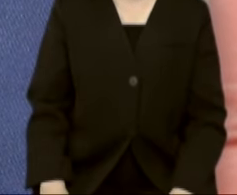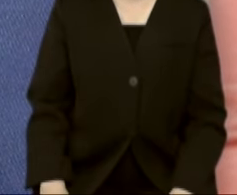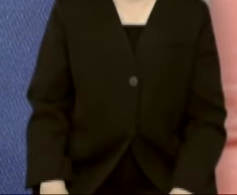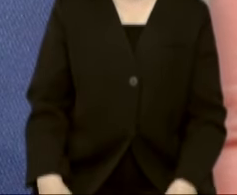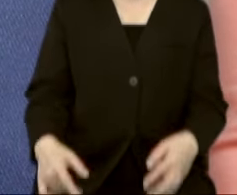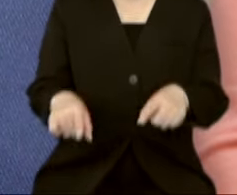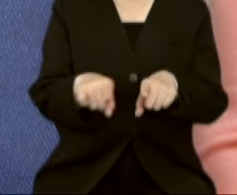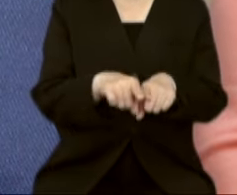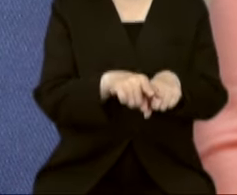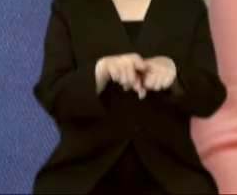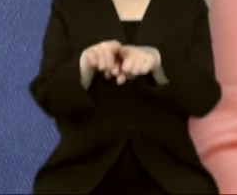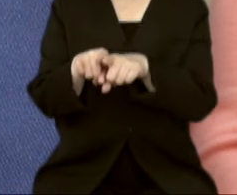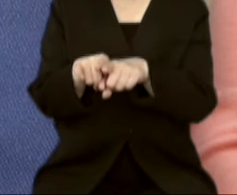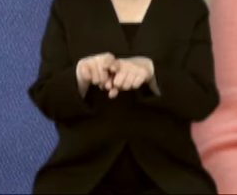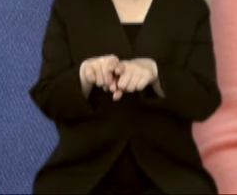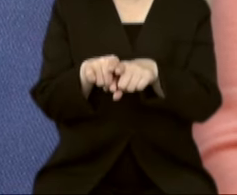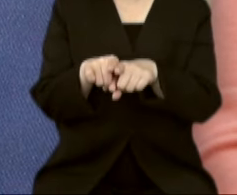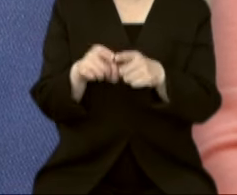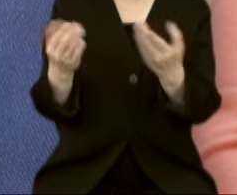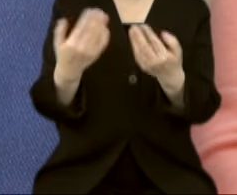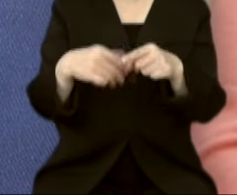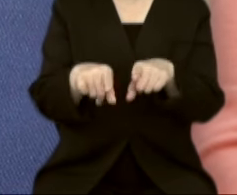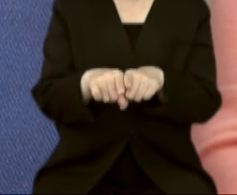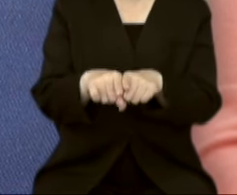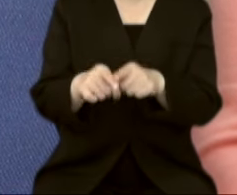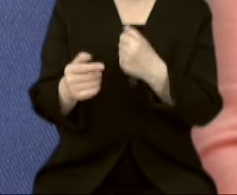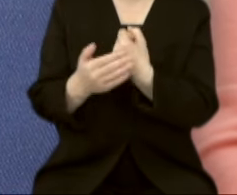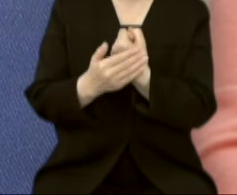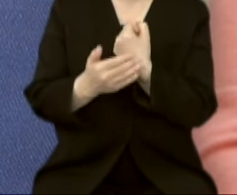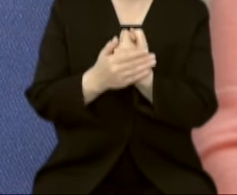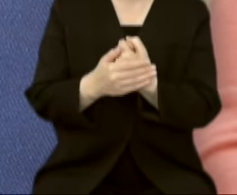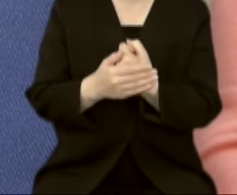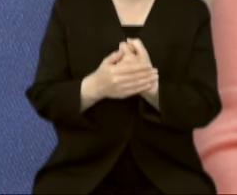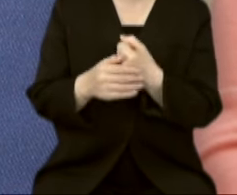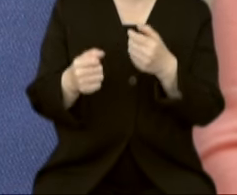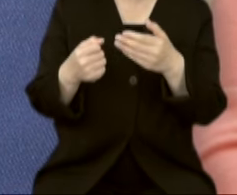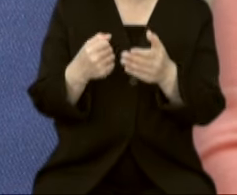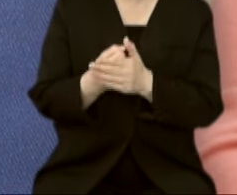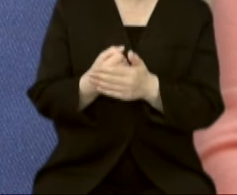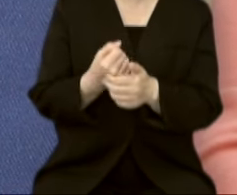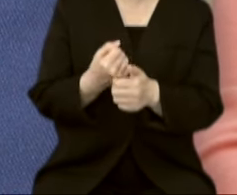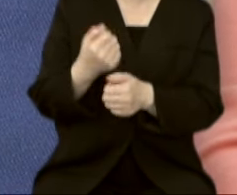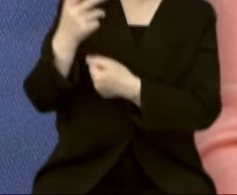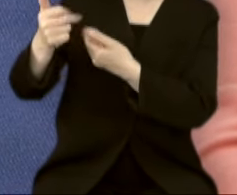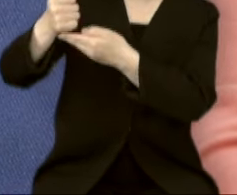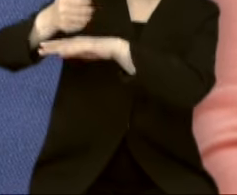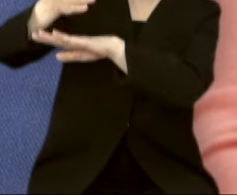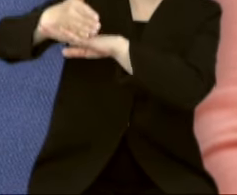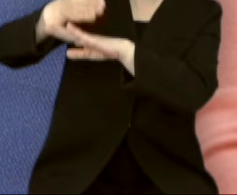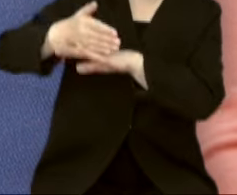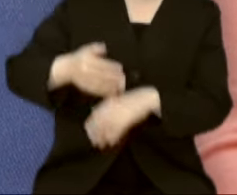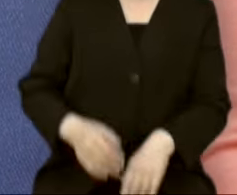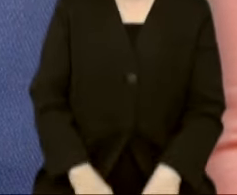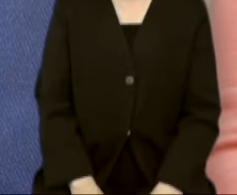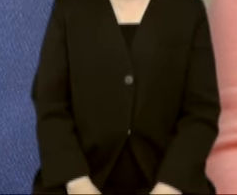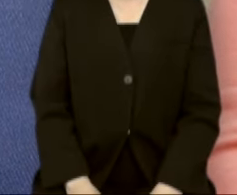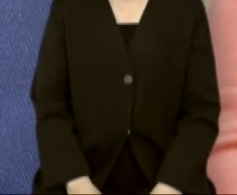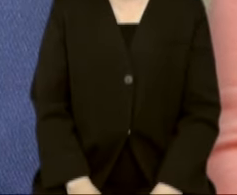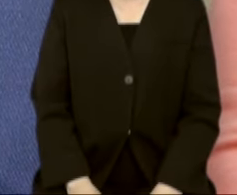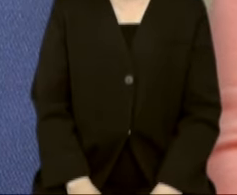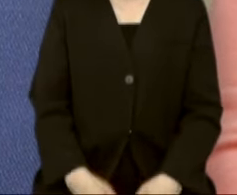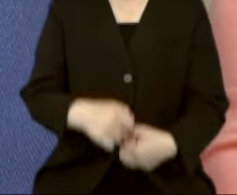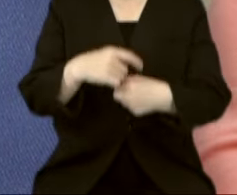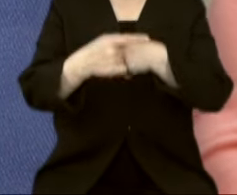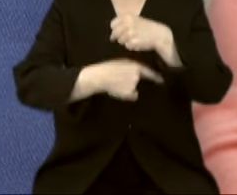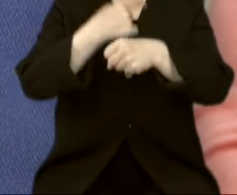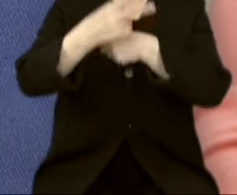같이 동행하고 그 일을 했어요. 그래서 제가 너무너무 하나님께 감사하고 그리고 네. 1년,